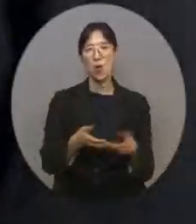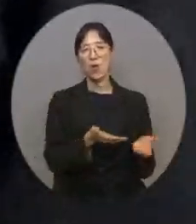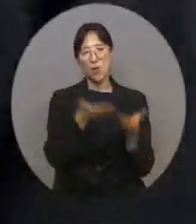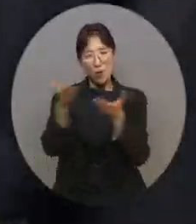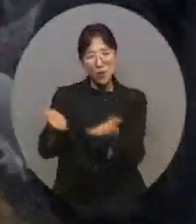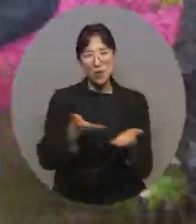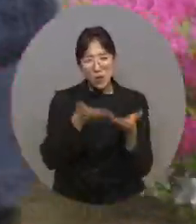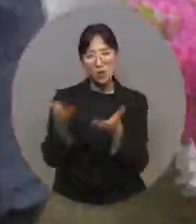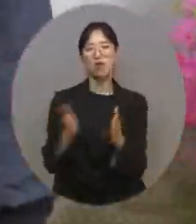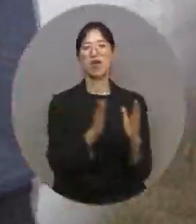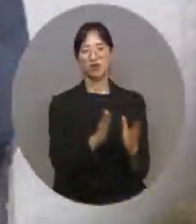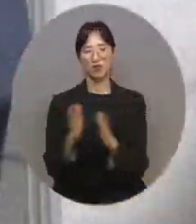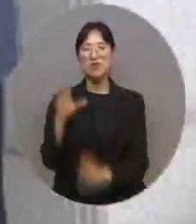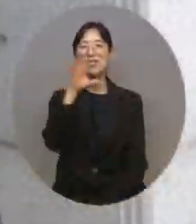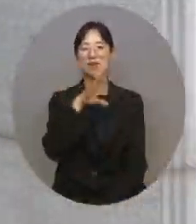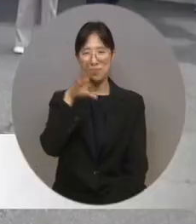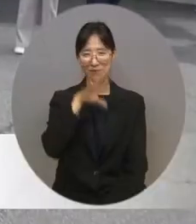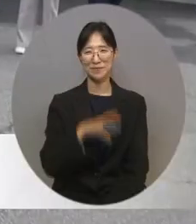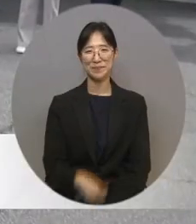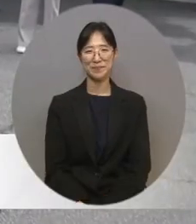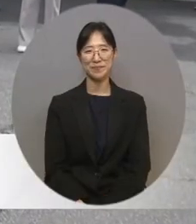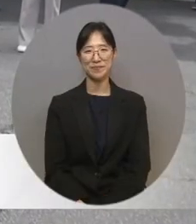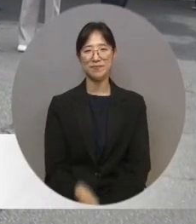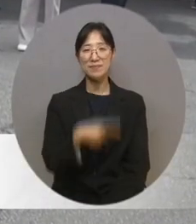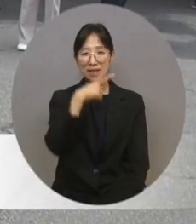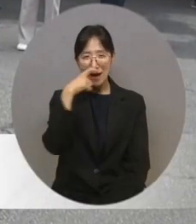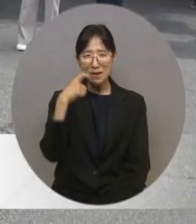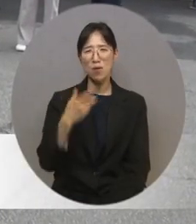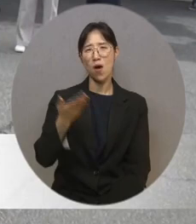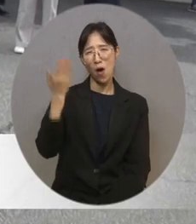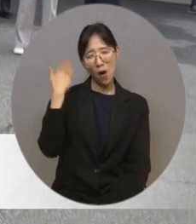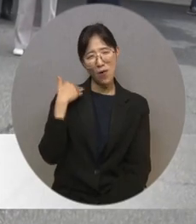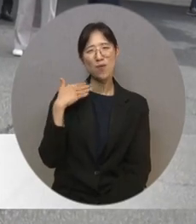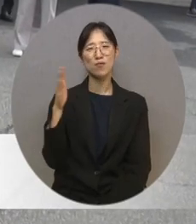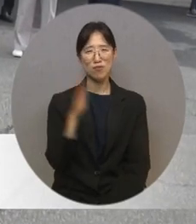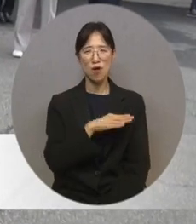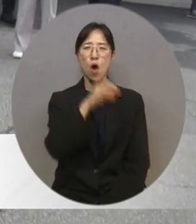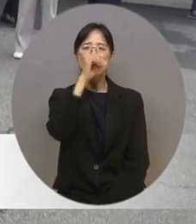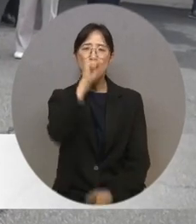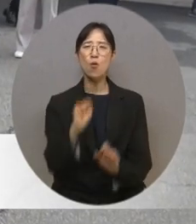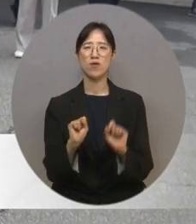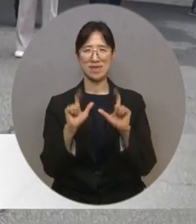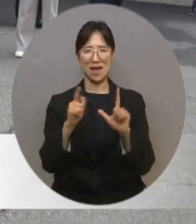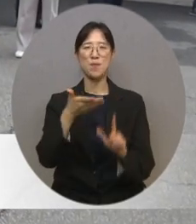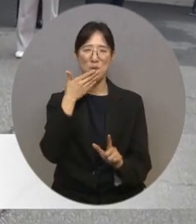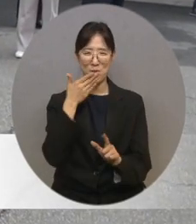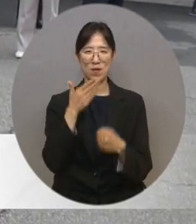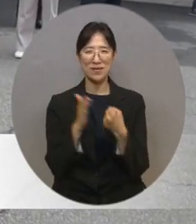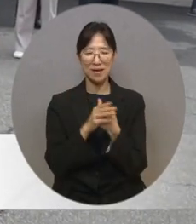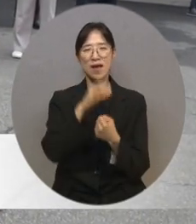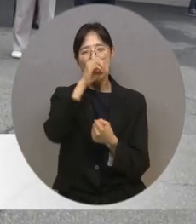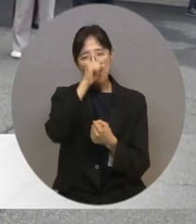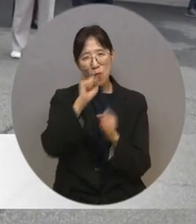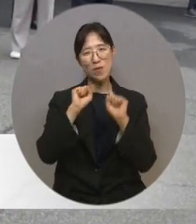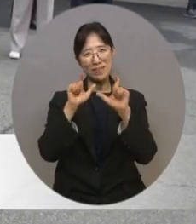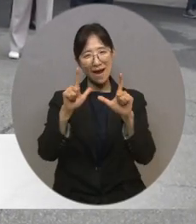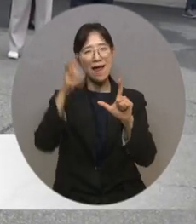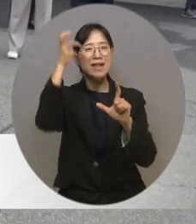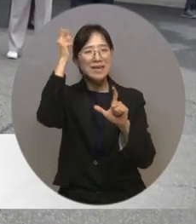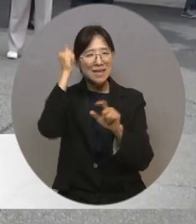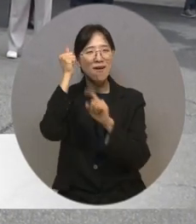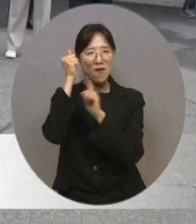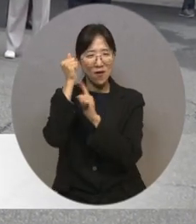자장면을 나를 준비를 하며 연습도 합니다. 자장면은 예전부터 좋은 날 먹었습니다. 그래서 좋은 그날의